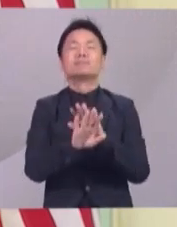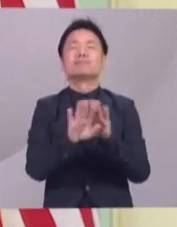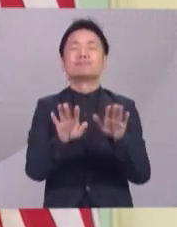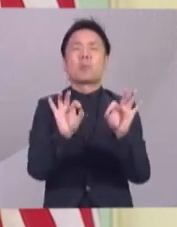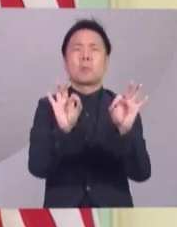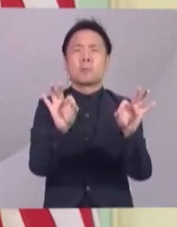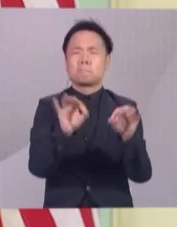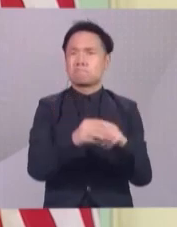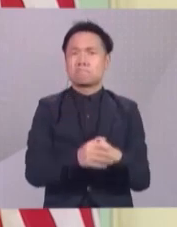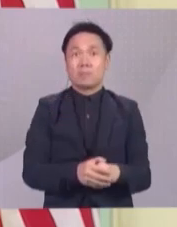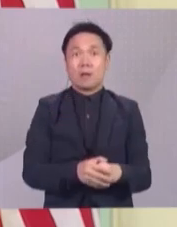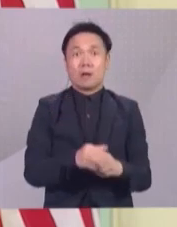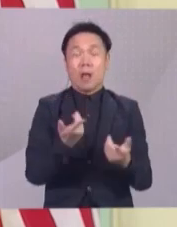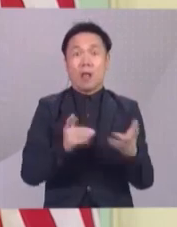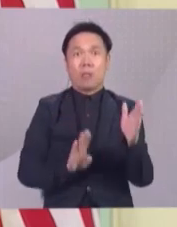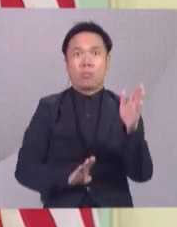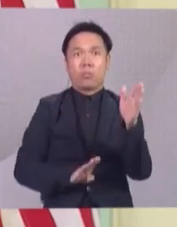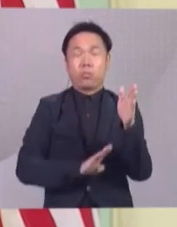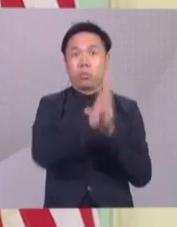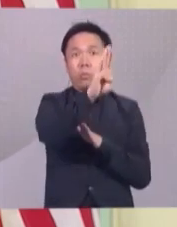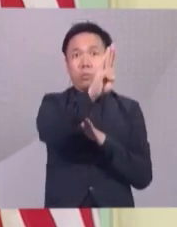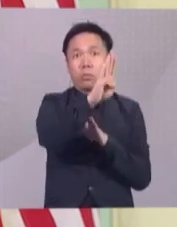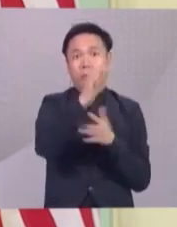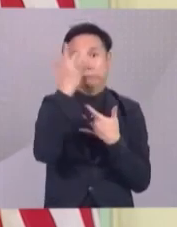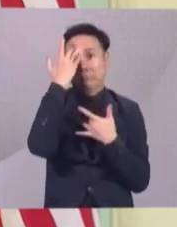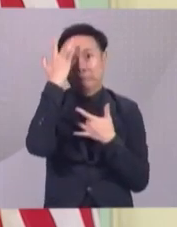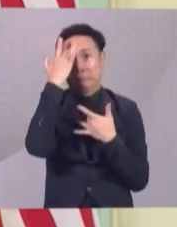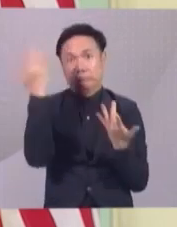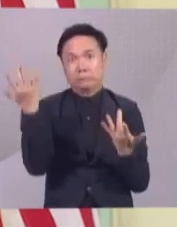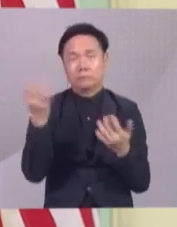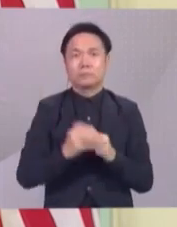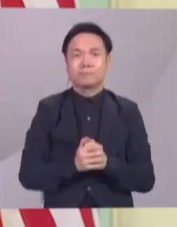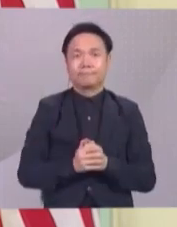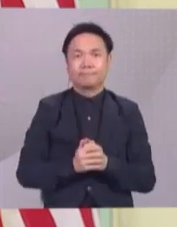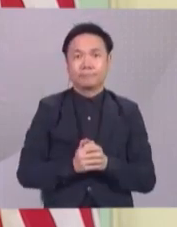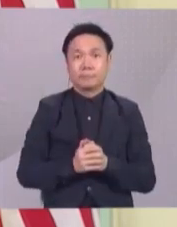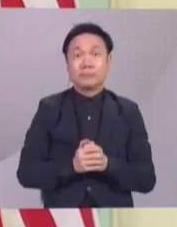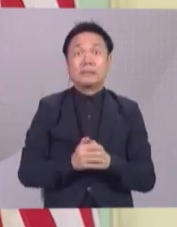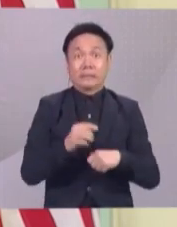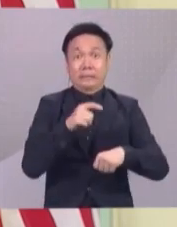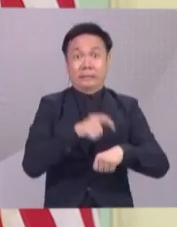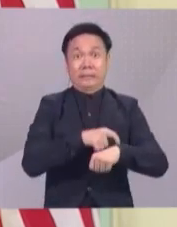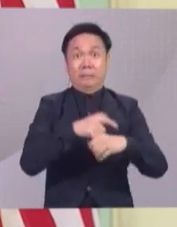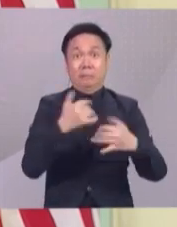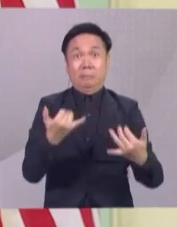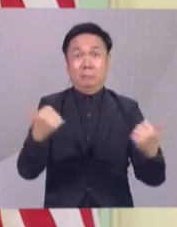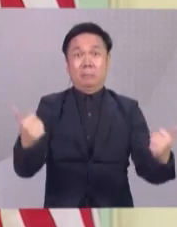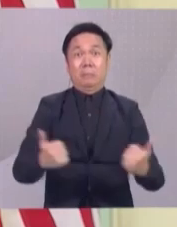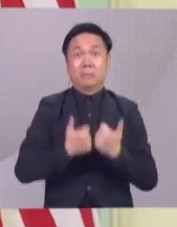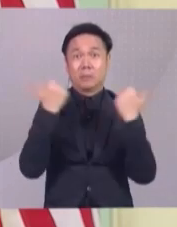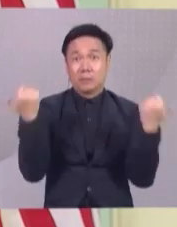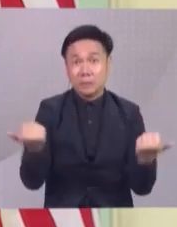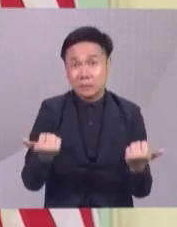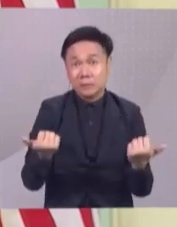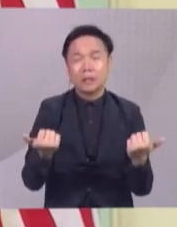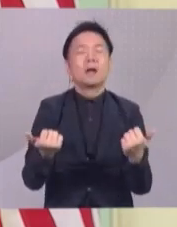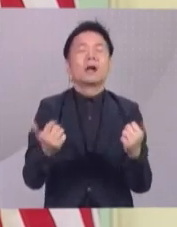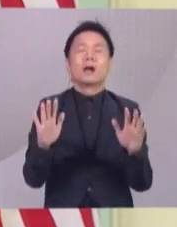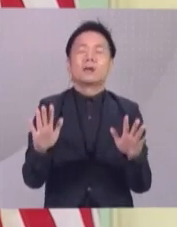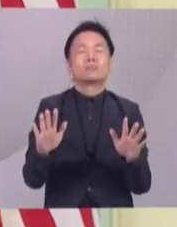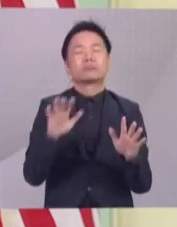dan akan berlaku pertambahan COVID positif sempena dengan Hari Raya Aidilfitri